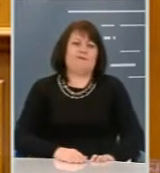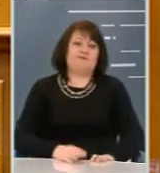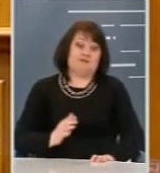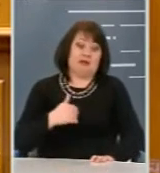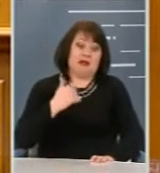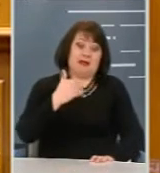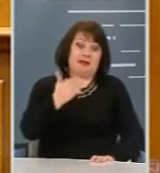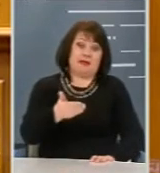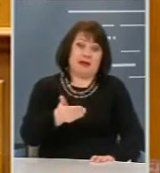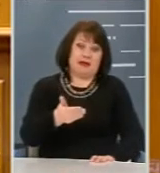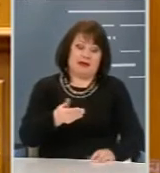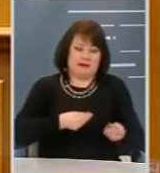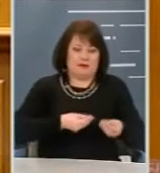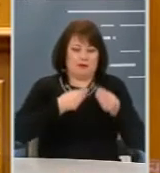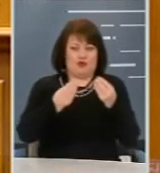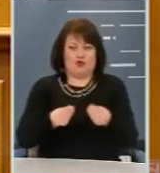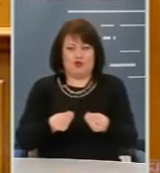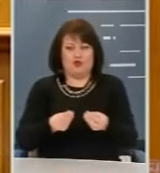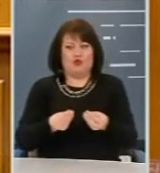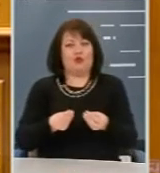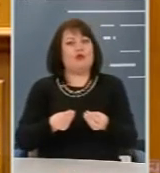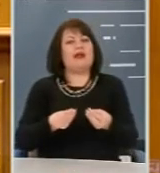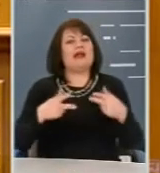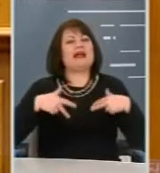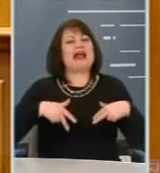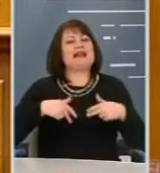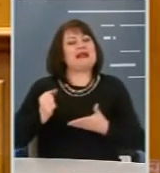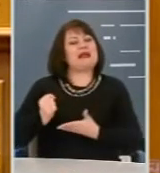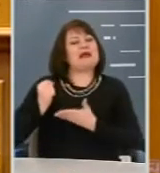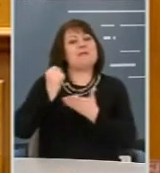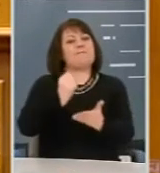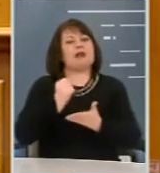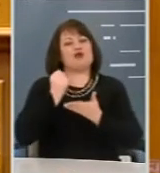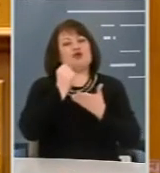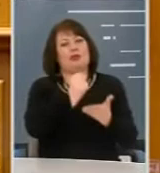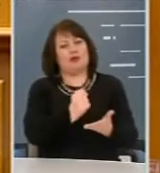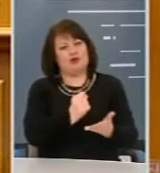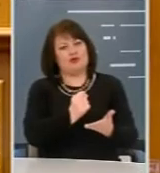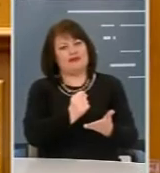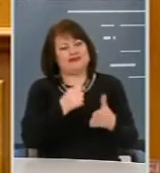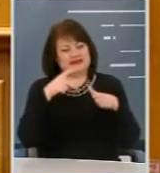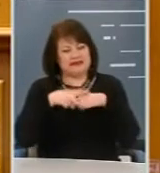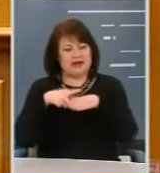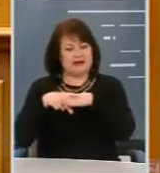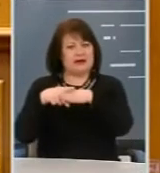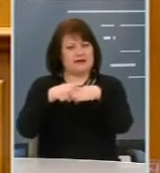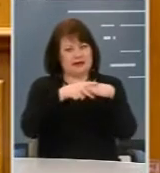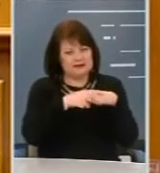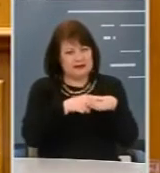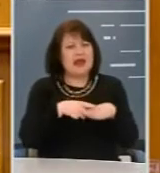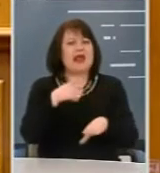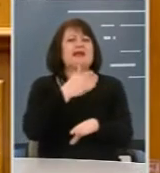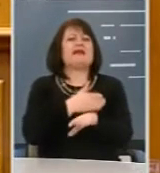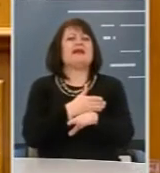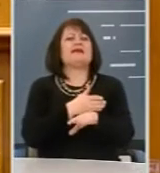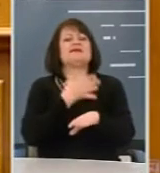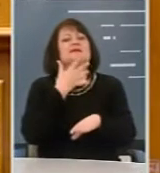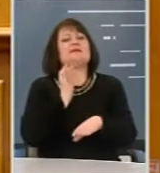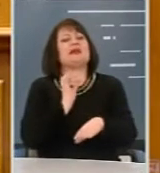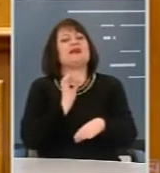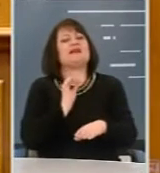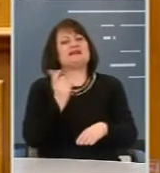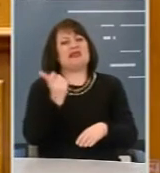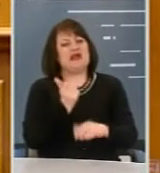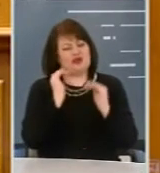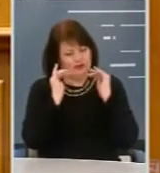μελλοντική εκχώρηση της κρατικής χρηματοδότησης από πολλές τράπεζες ως εγγύηση για το ίδιο δάνειο